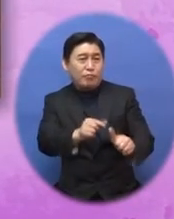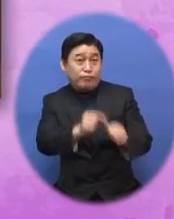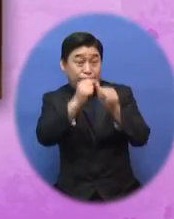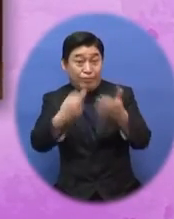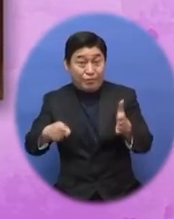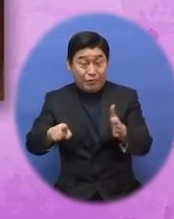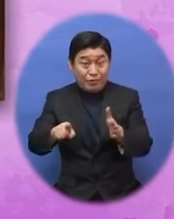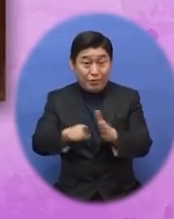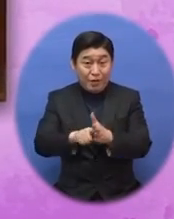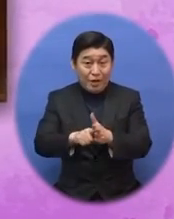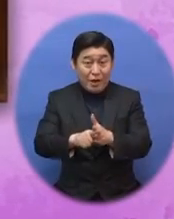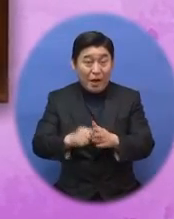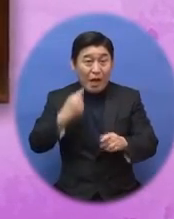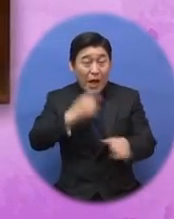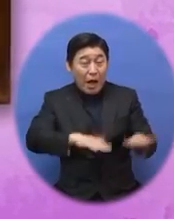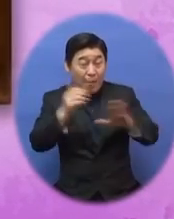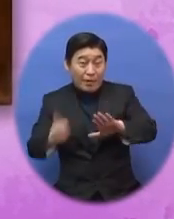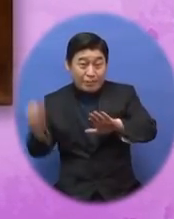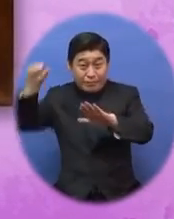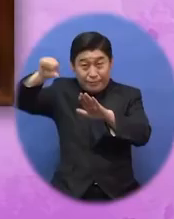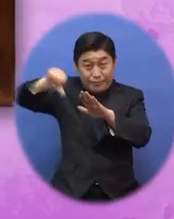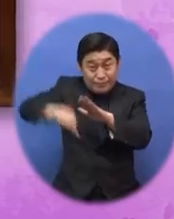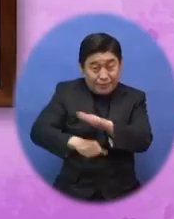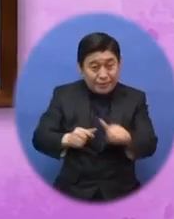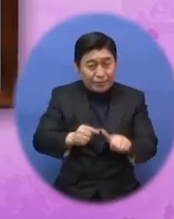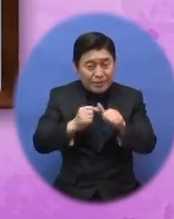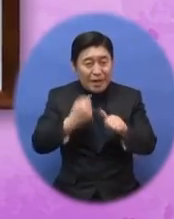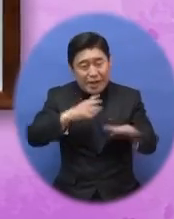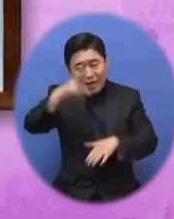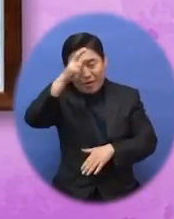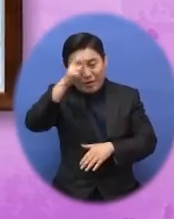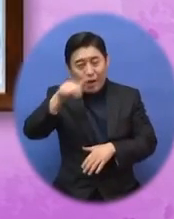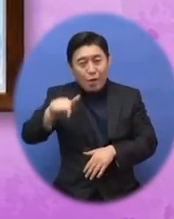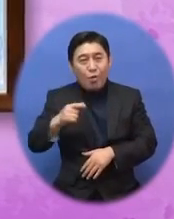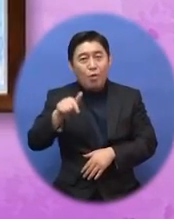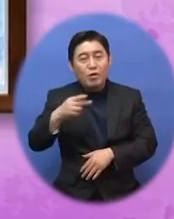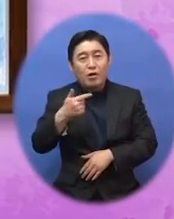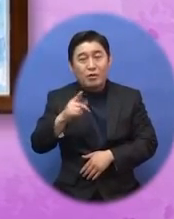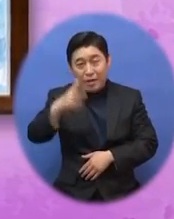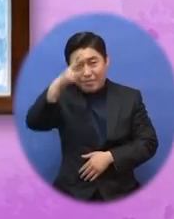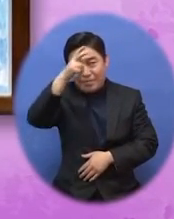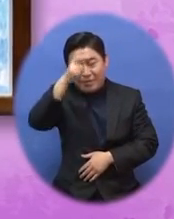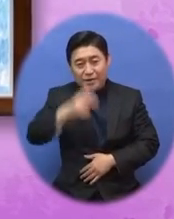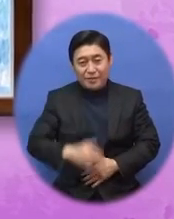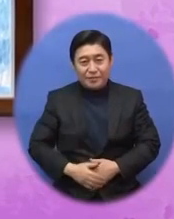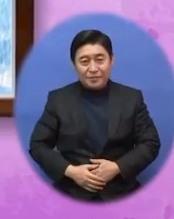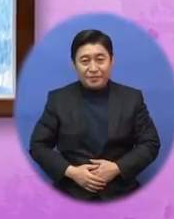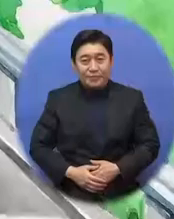인명구조를 위해 거친 바다에 몸을 던진 해양경찰 고경남 경사.